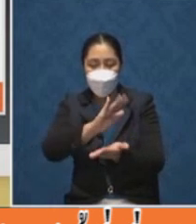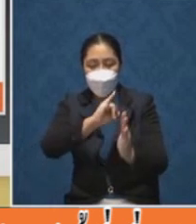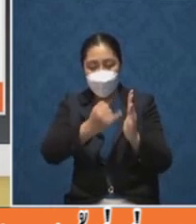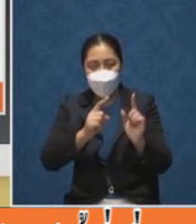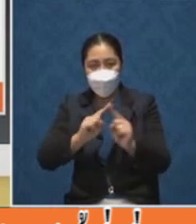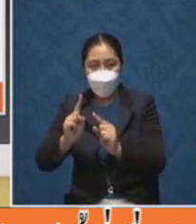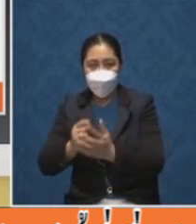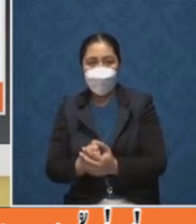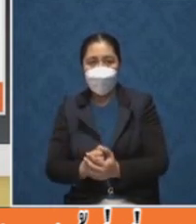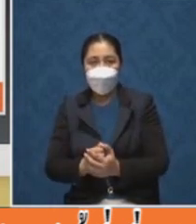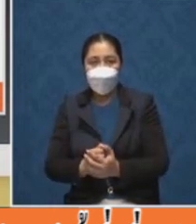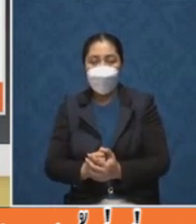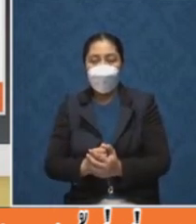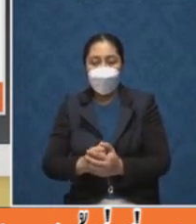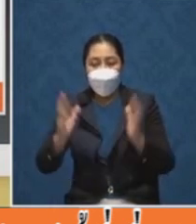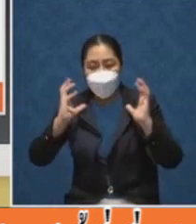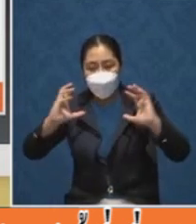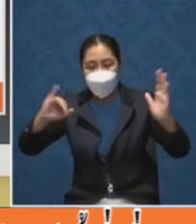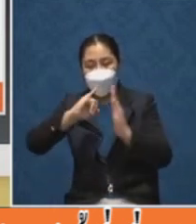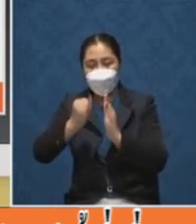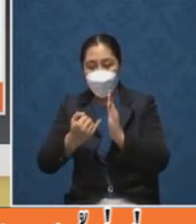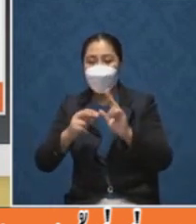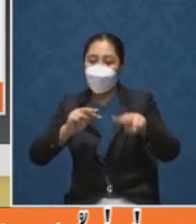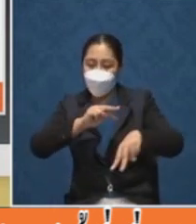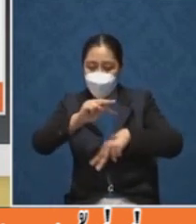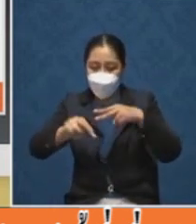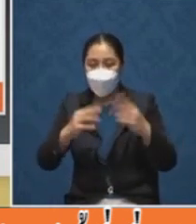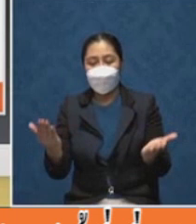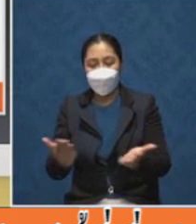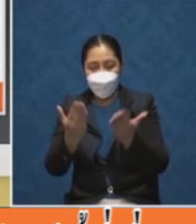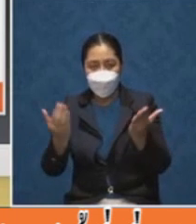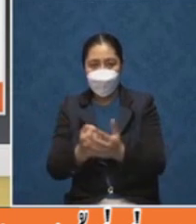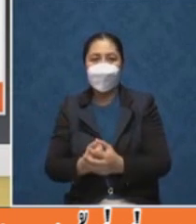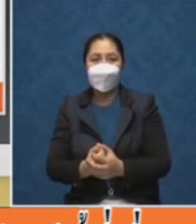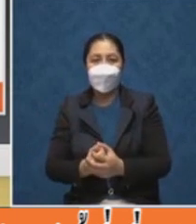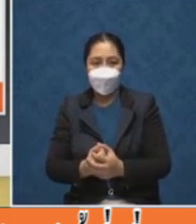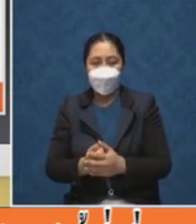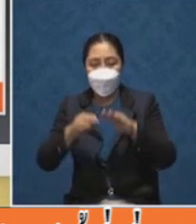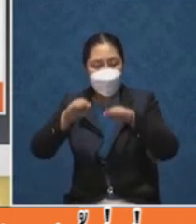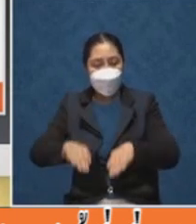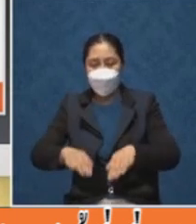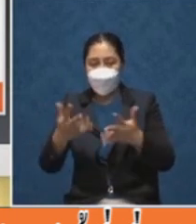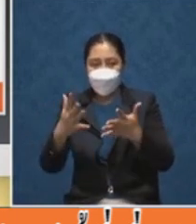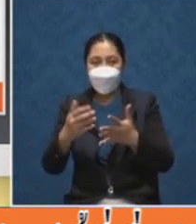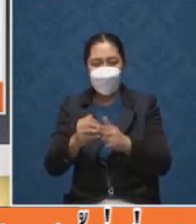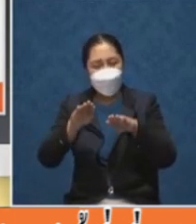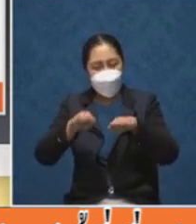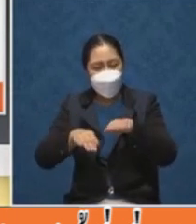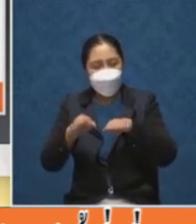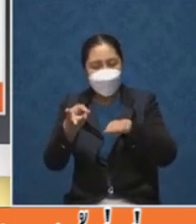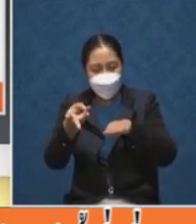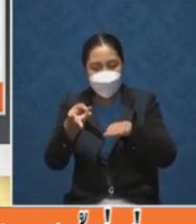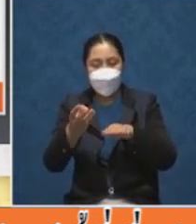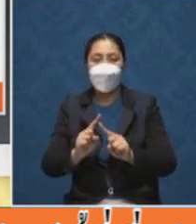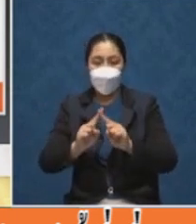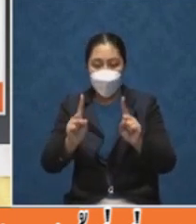ยู่ภายใต้การดูแลของผู้ว่าราชการจังหวัดกับหัวหน้ากลุ่มจังหวัดต่างๆเนี่ยแทบจะไม่ลดลงเลยนะคะแม้จะลดลงบ้างนะคะแ